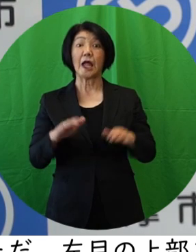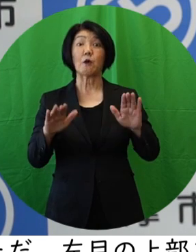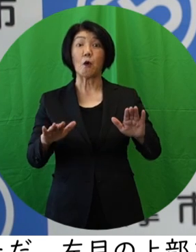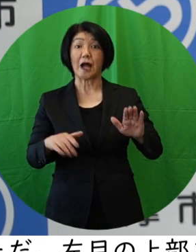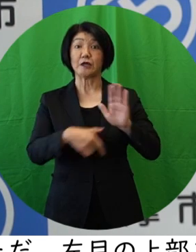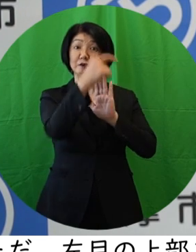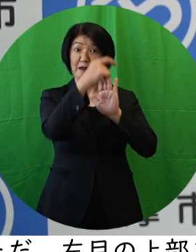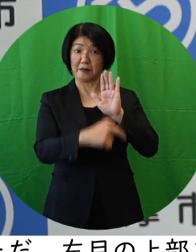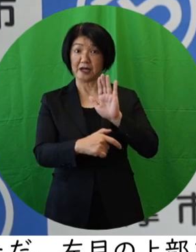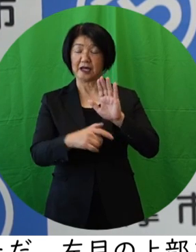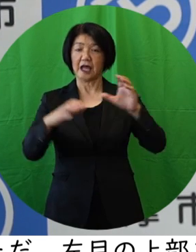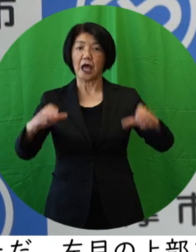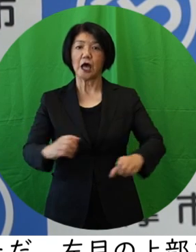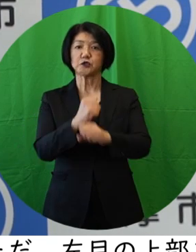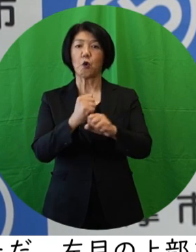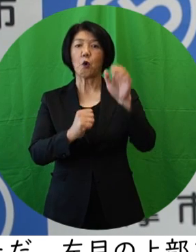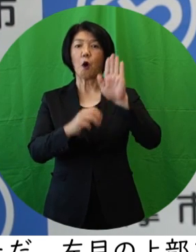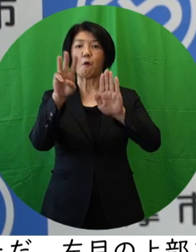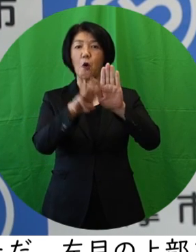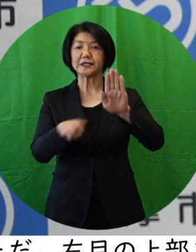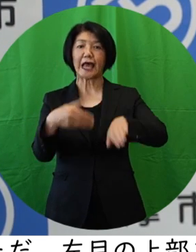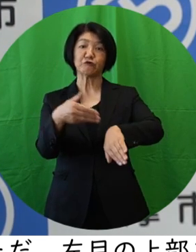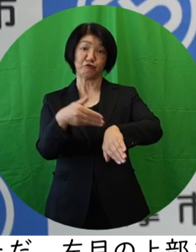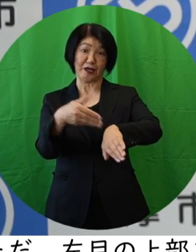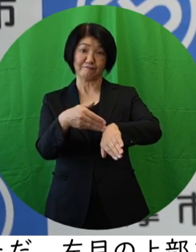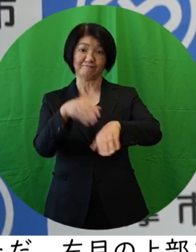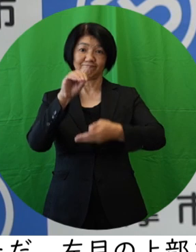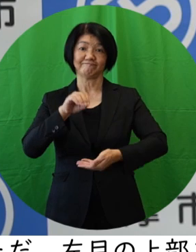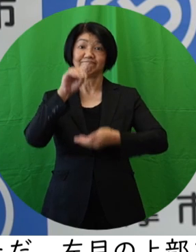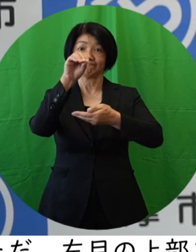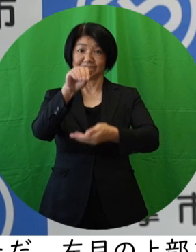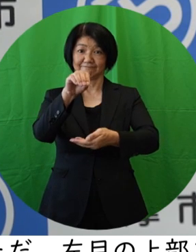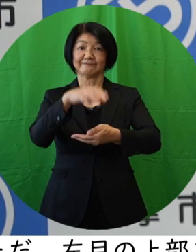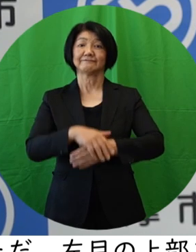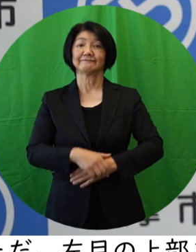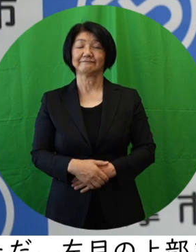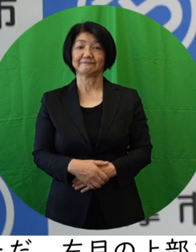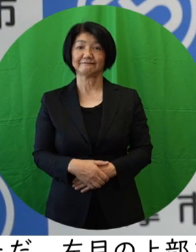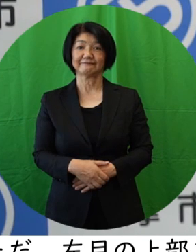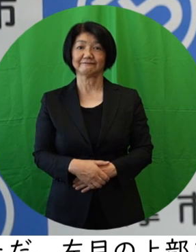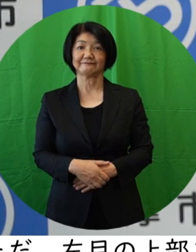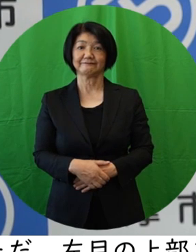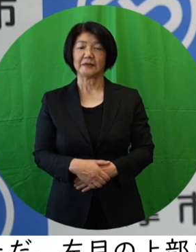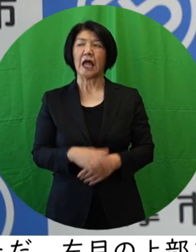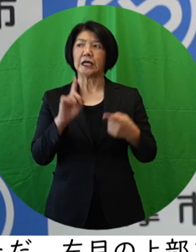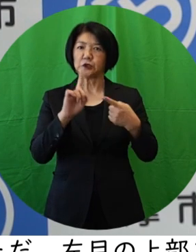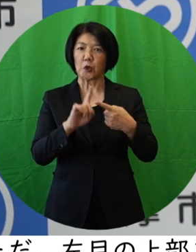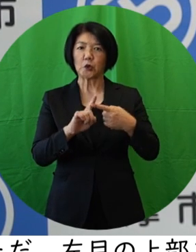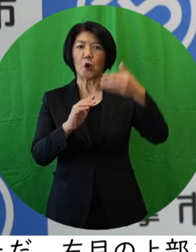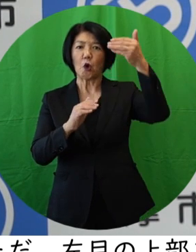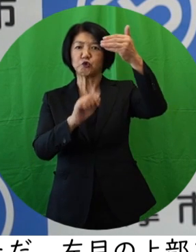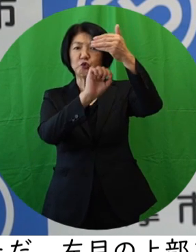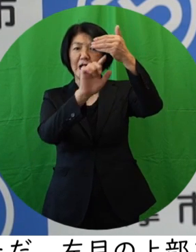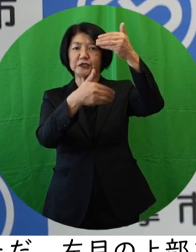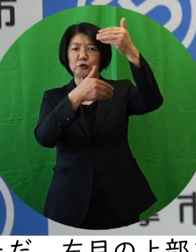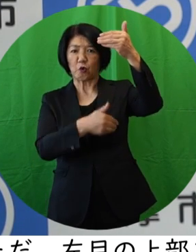は総合防災訓練についてご報告しますなおちょうど9月9日